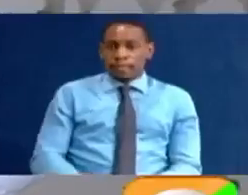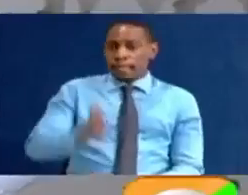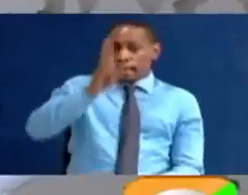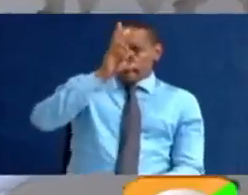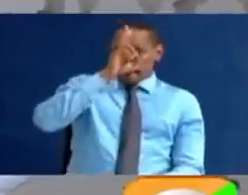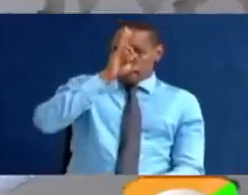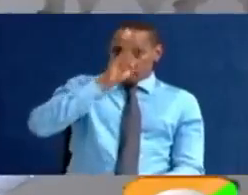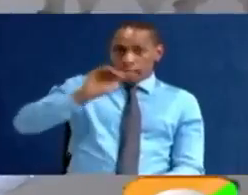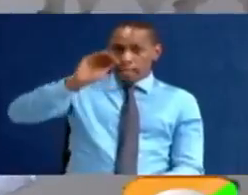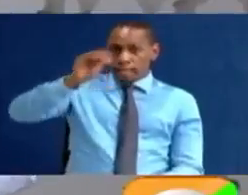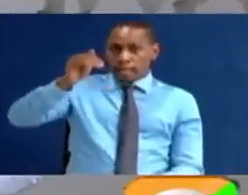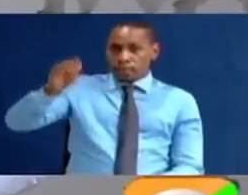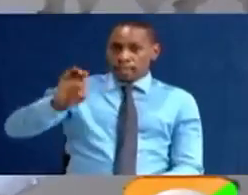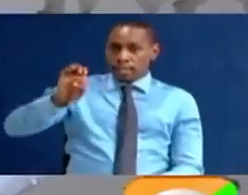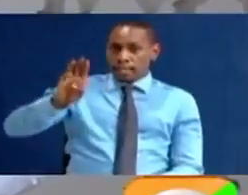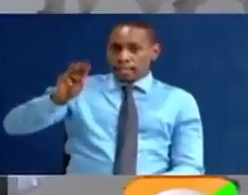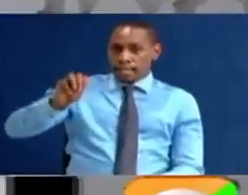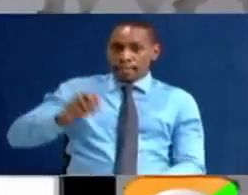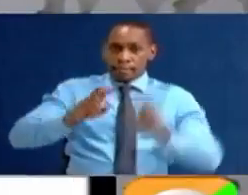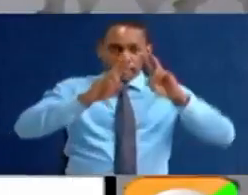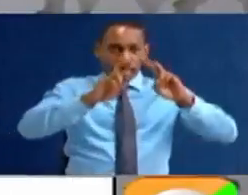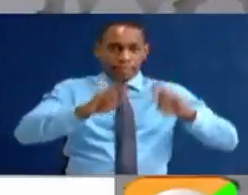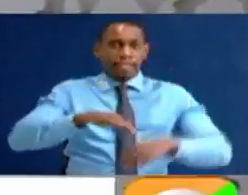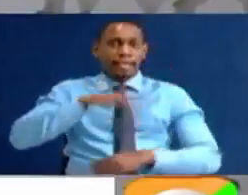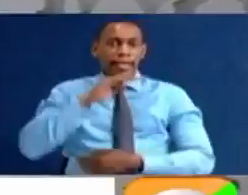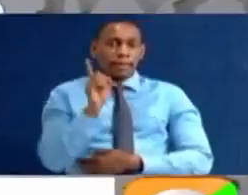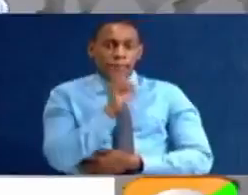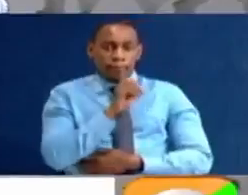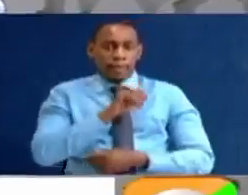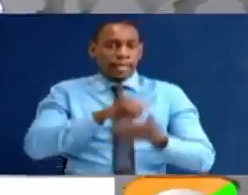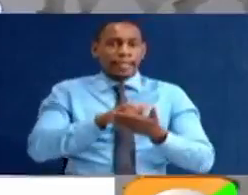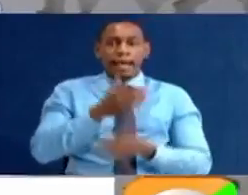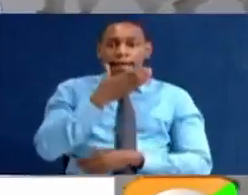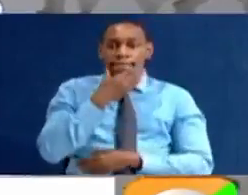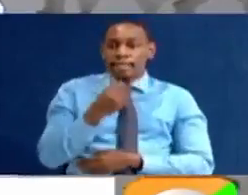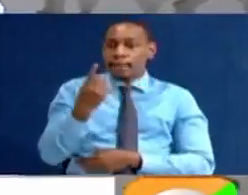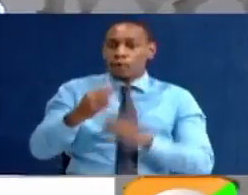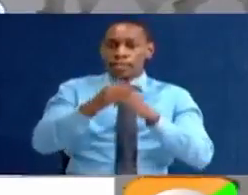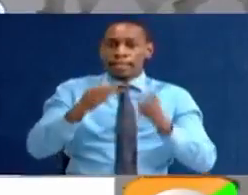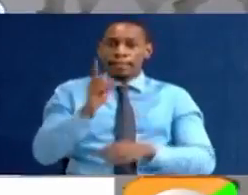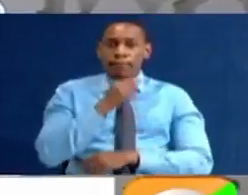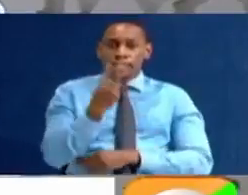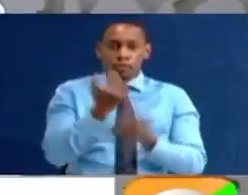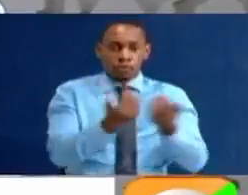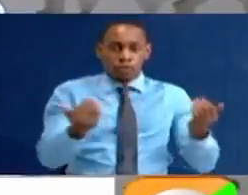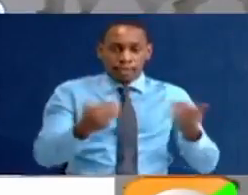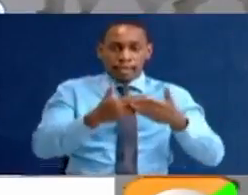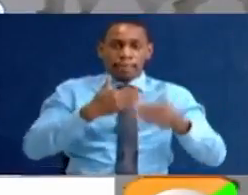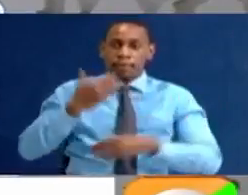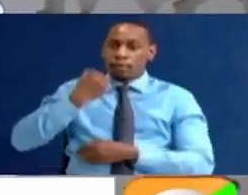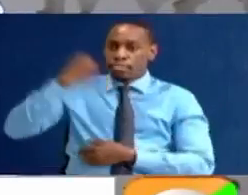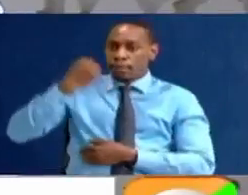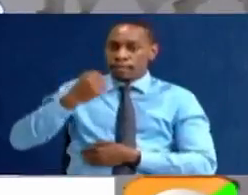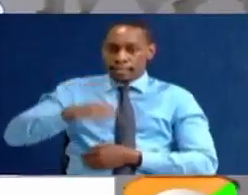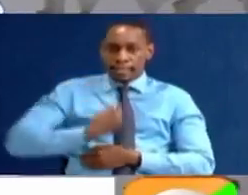Polisi katika kaunti ya Elgeyo Marakwet wanachunguza mauaji tatanishi ambapo baba mmoja amewaua wanawe wawili kabla ya kujitia